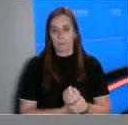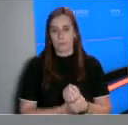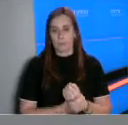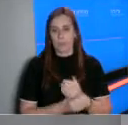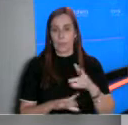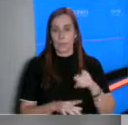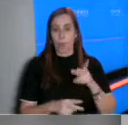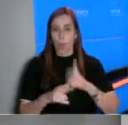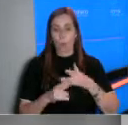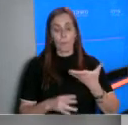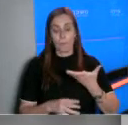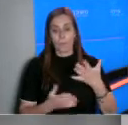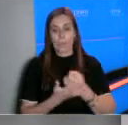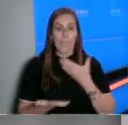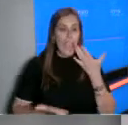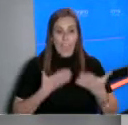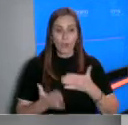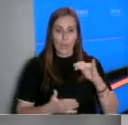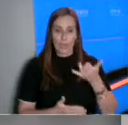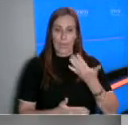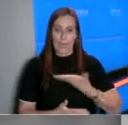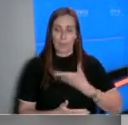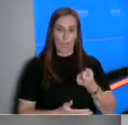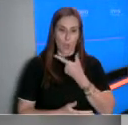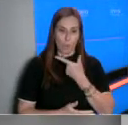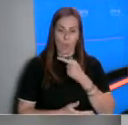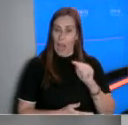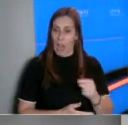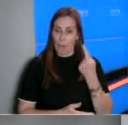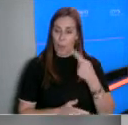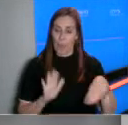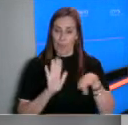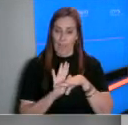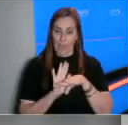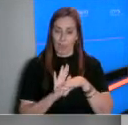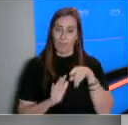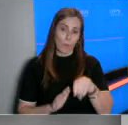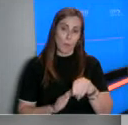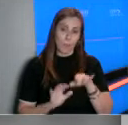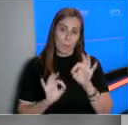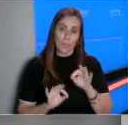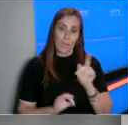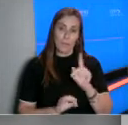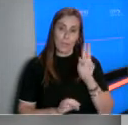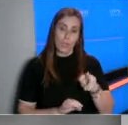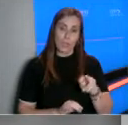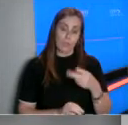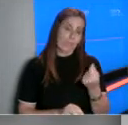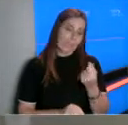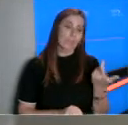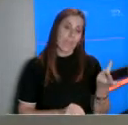הדרך שבה חולים מצליחים איכשהו כן להשיג למרות ההתניה, ופה מדובר למי יש את